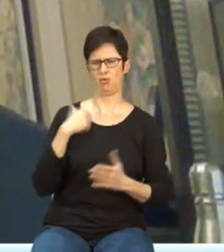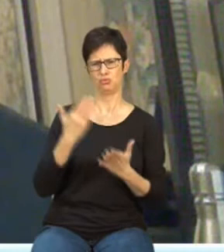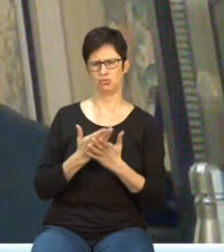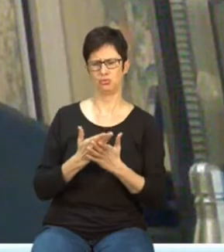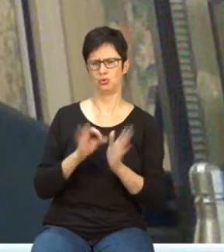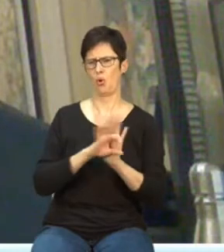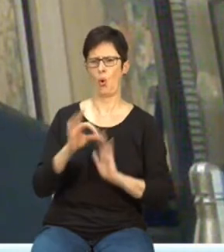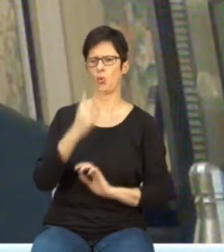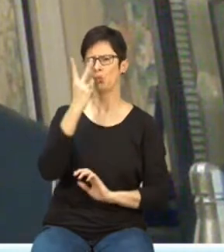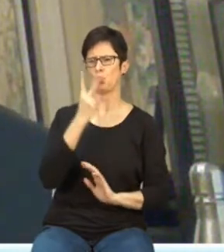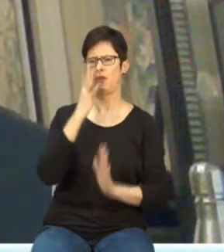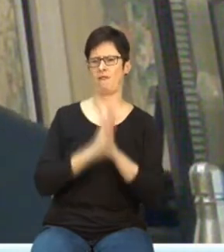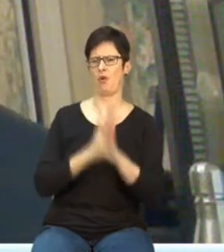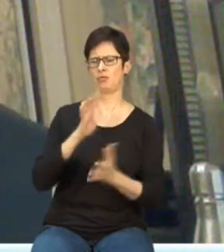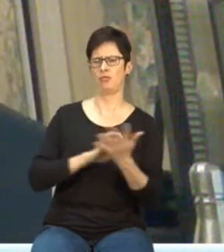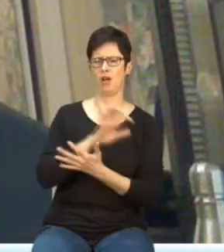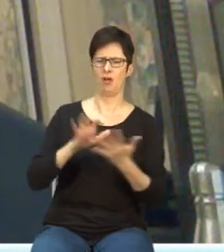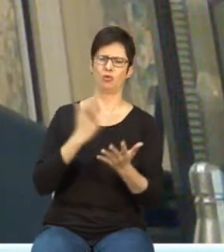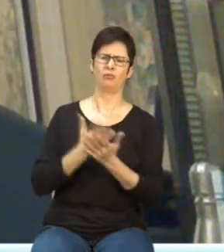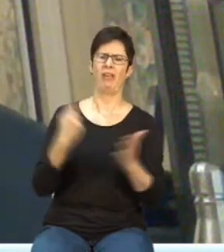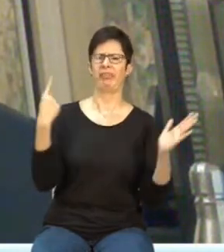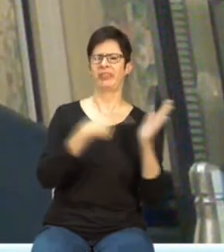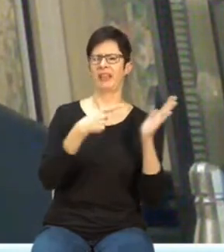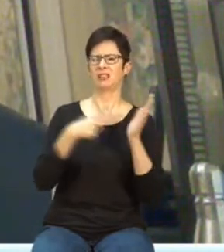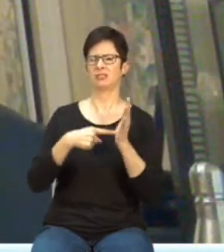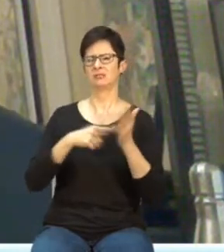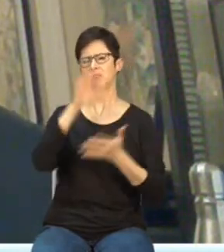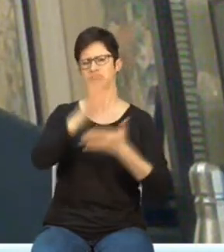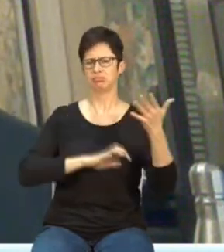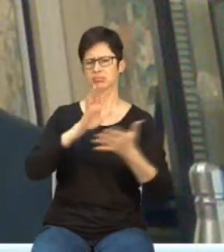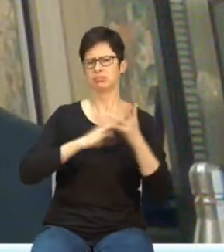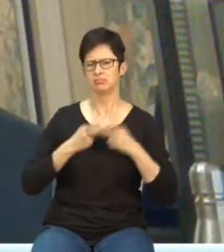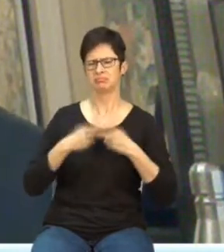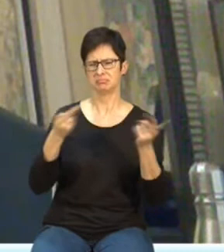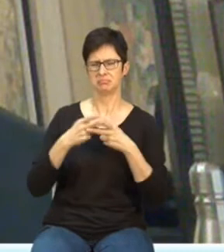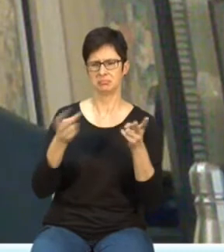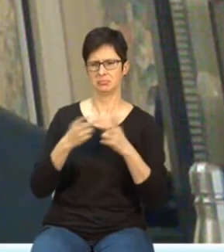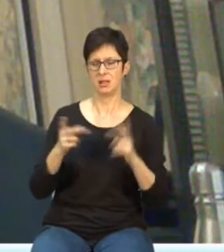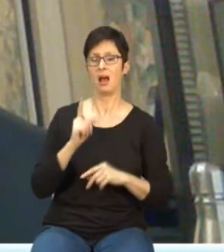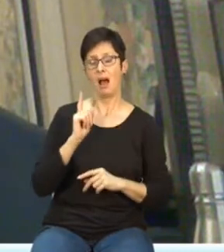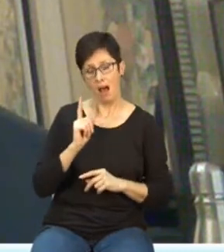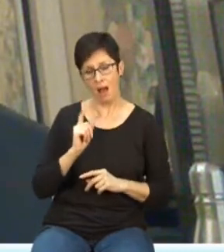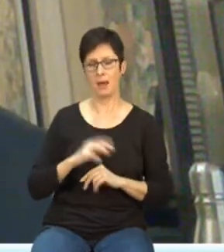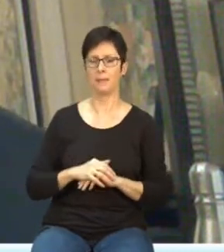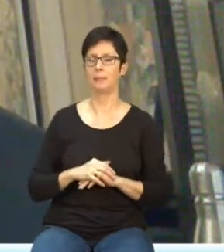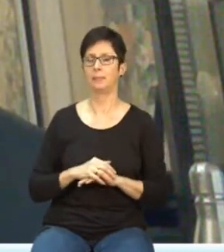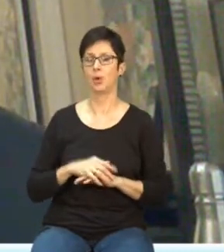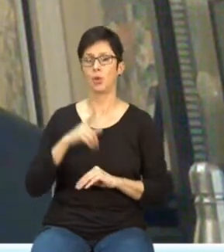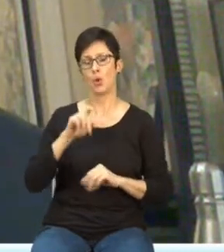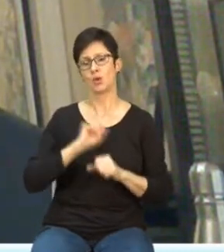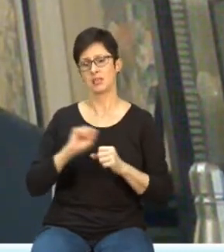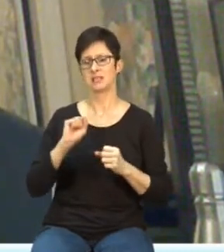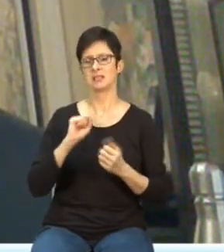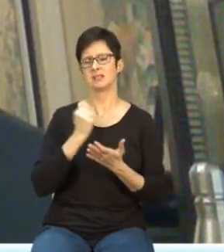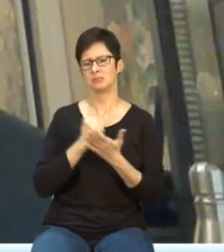od drugiej wojny światowej 1000 artykułów na ten temat już opublikowany ale oczywiście to jest